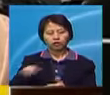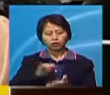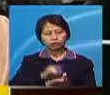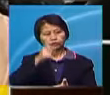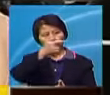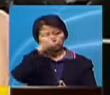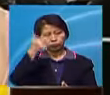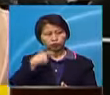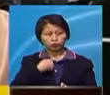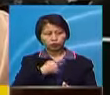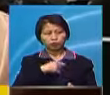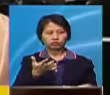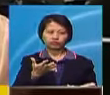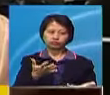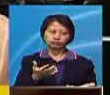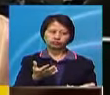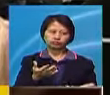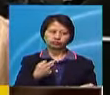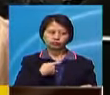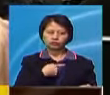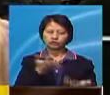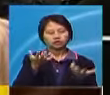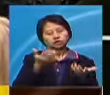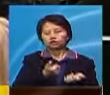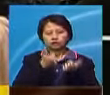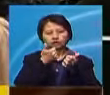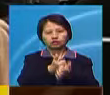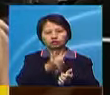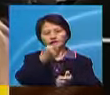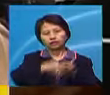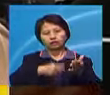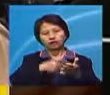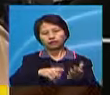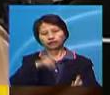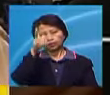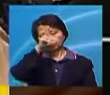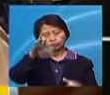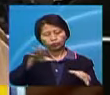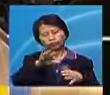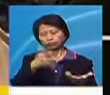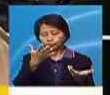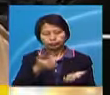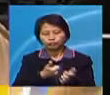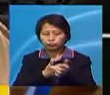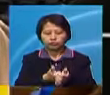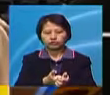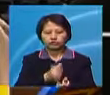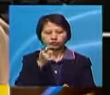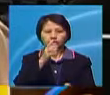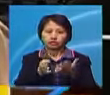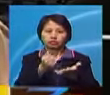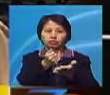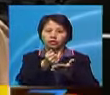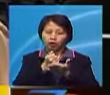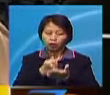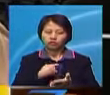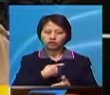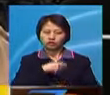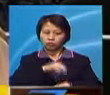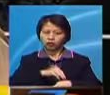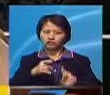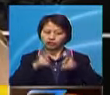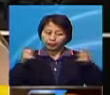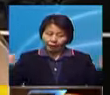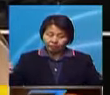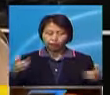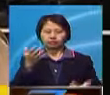we just follow whatever government's trying to do, maybe to help us in a long term. So we see it as